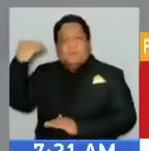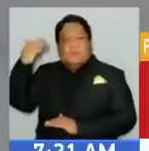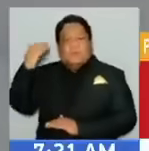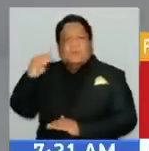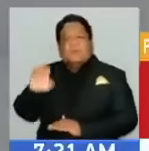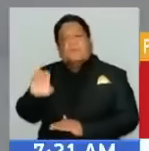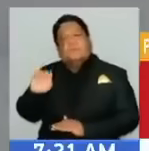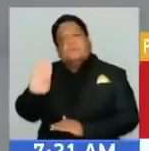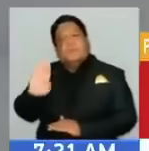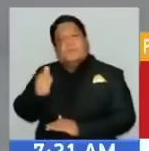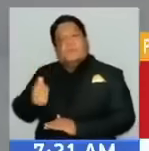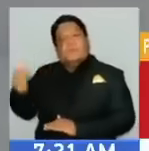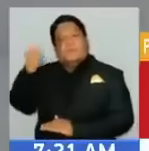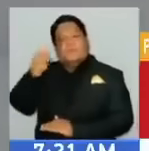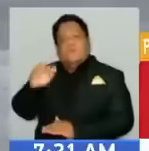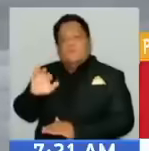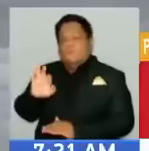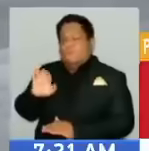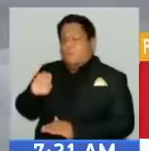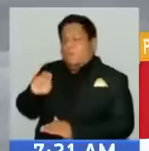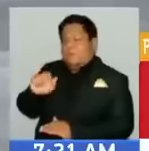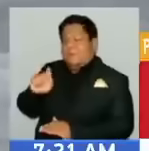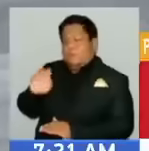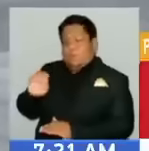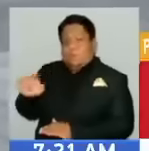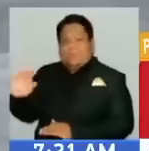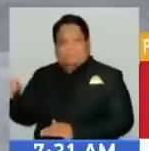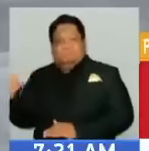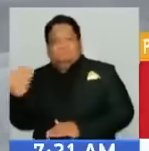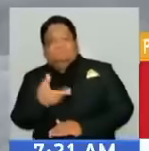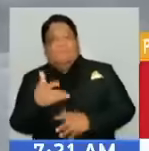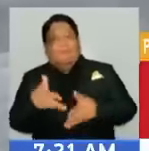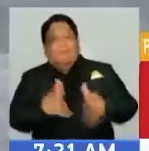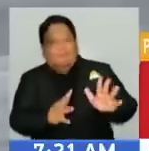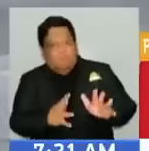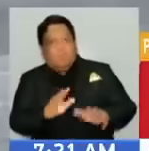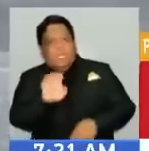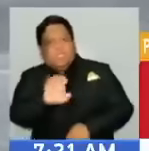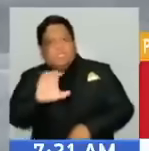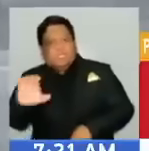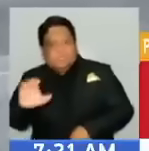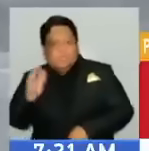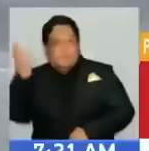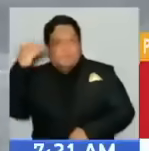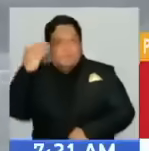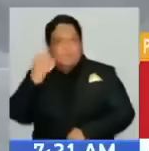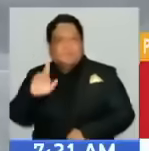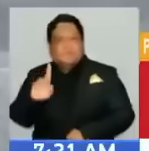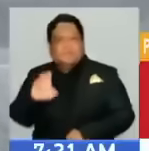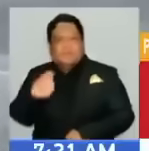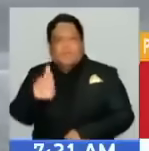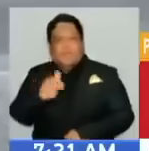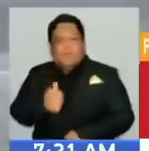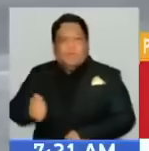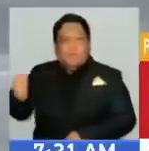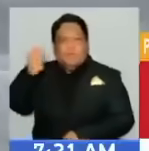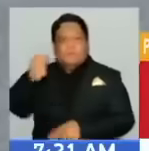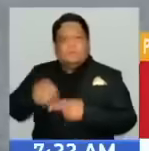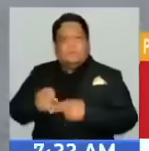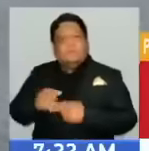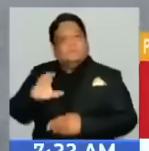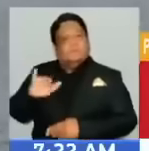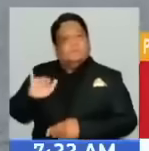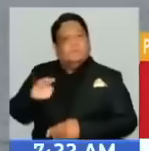Siya yung nagbigay niyang ECC na yan under former Secretary of DNR, si Matu. Mm-hmm. Pero hindi po ako